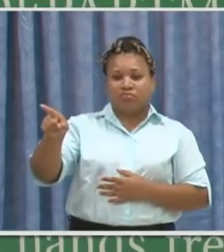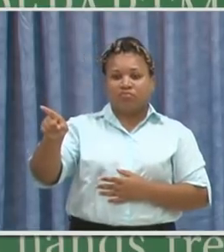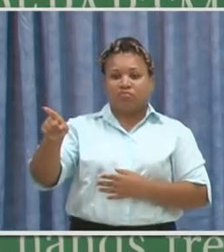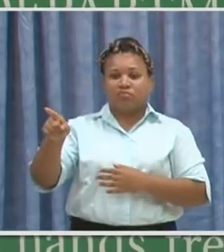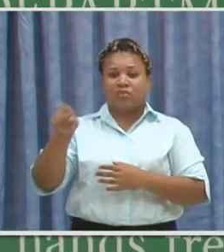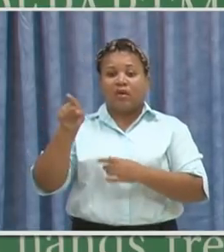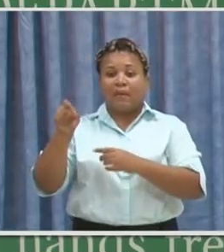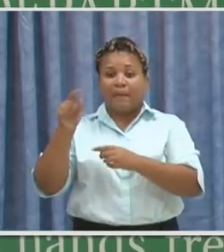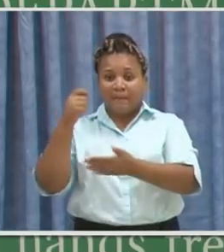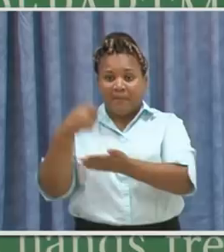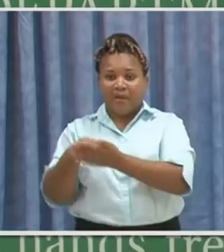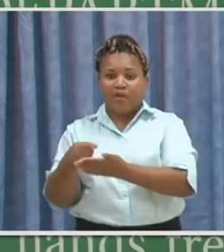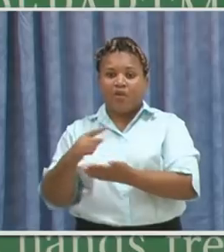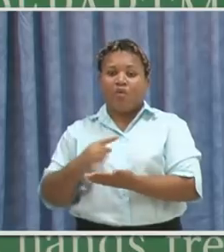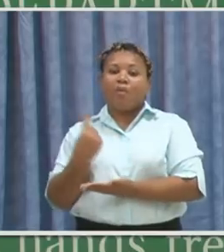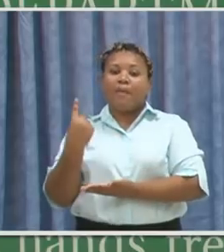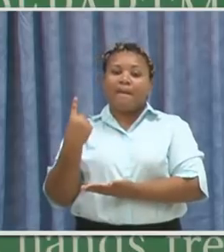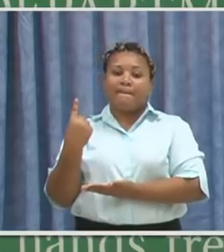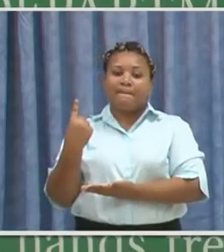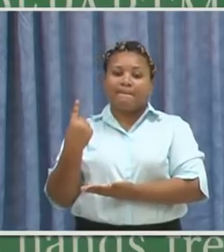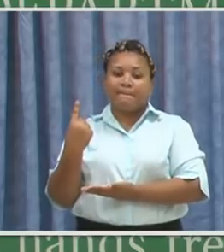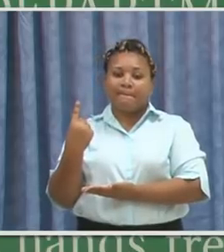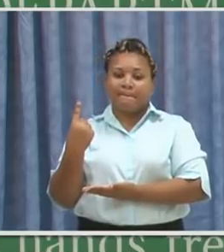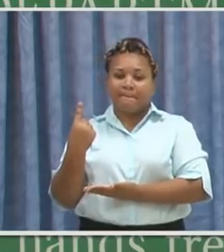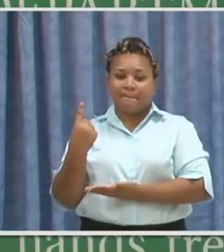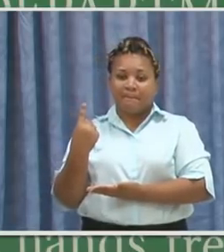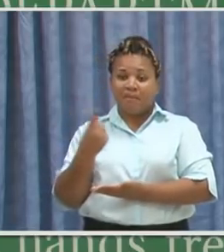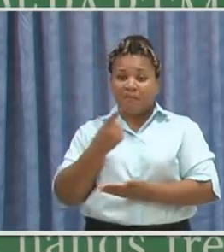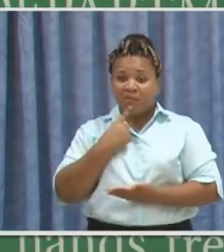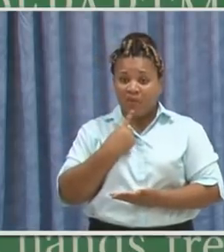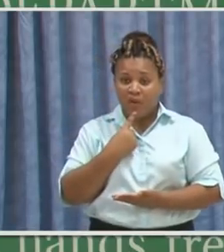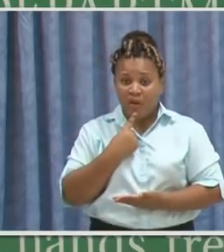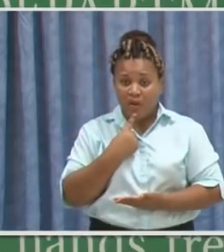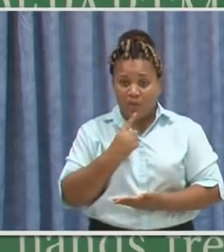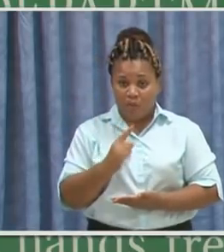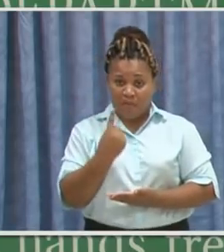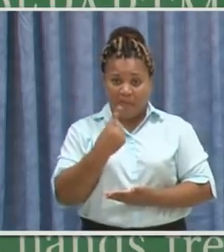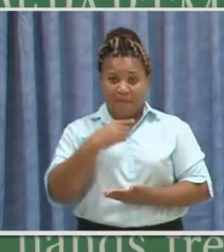Ben, si vous avez besoin de poser son médical, ça y a d'autres affaires. Ok, il est essentiel.